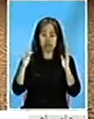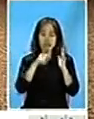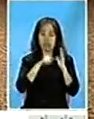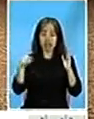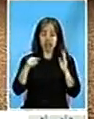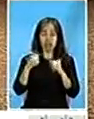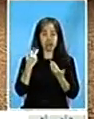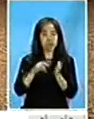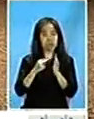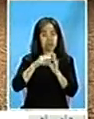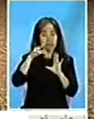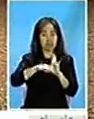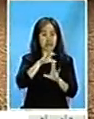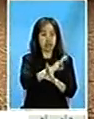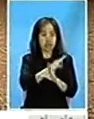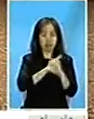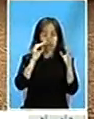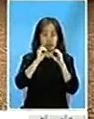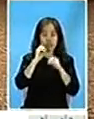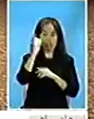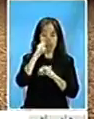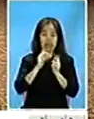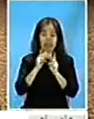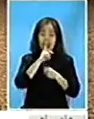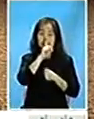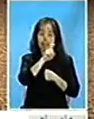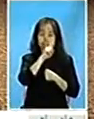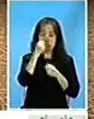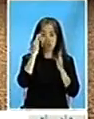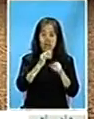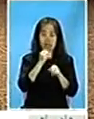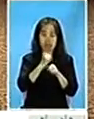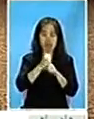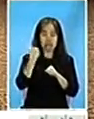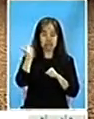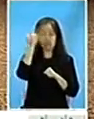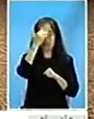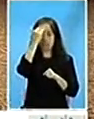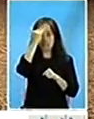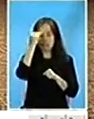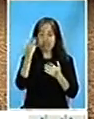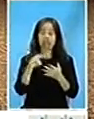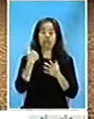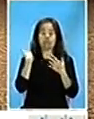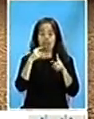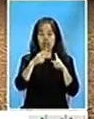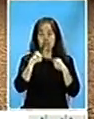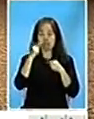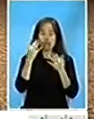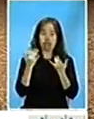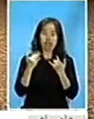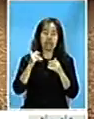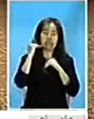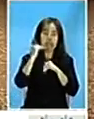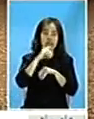ก็ยังไม่เปิดกรรมาธิการได้สอบถามผู้เกี่ยวข้องนะคะว่าเมื่อไหร่จะเปิดรับสมาชิกก็ได้รับคำตอบว่าจะกำหนดเปิด